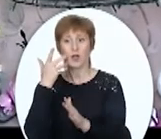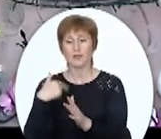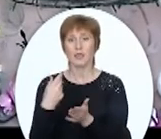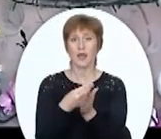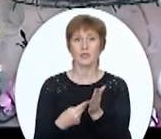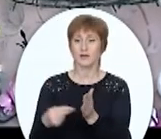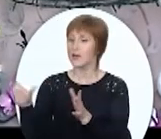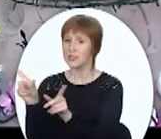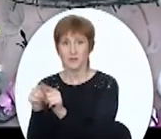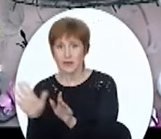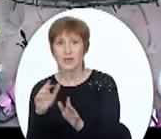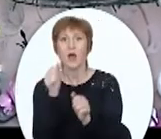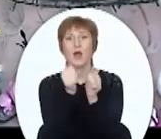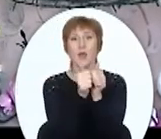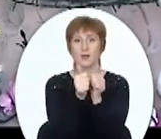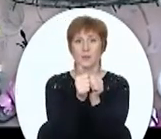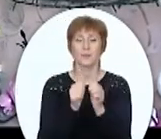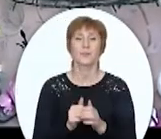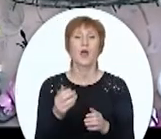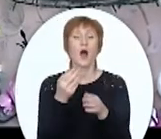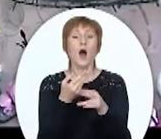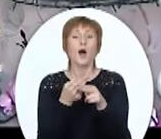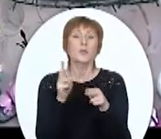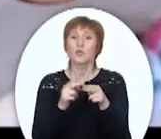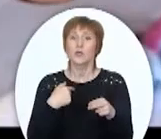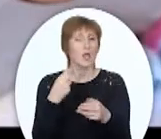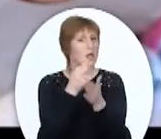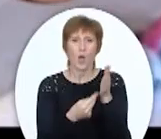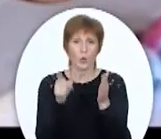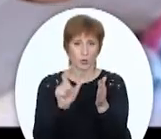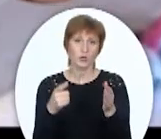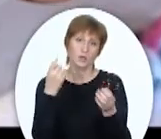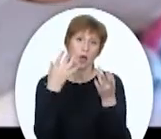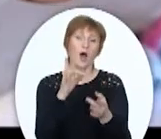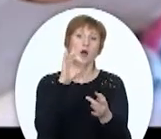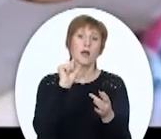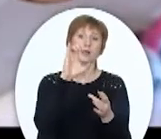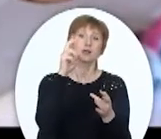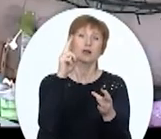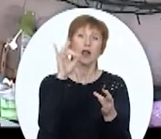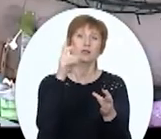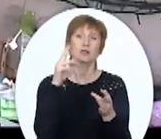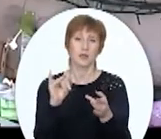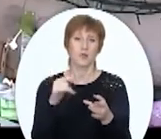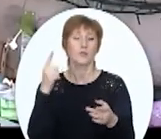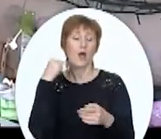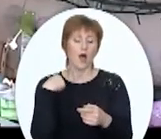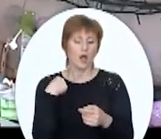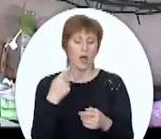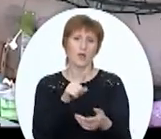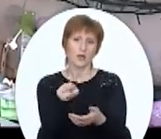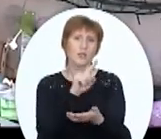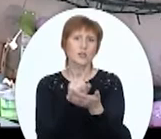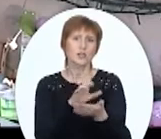я рисовала не с ней, а рядом. Поскольку я не художник, я раскрашивала раскраски. По моим представлениям, она должна